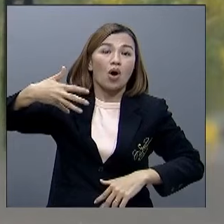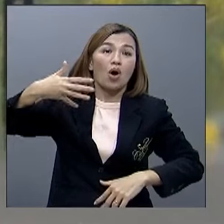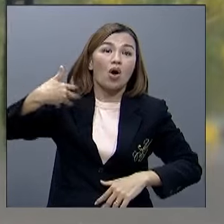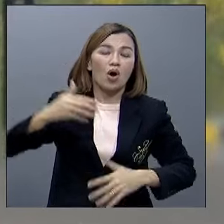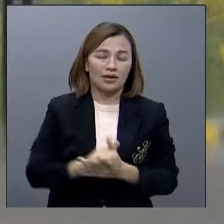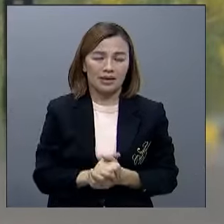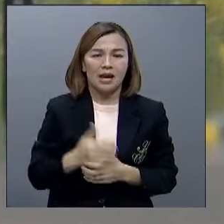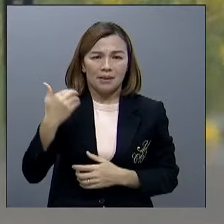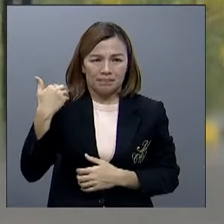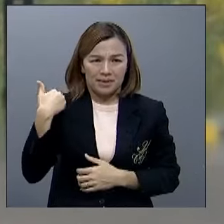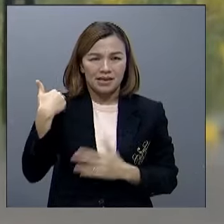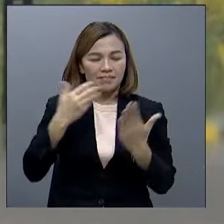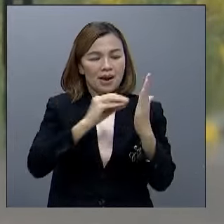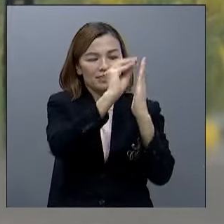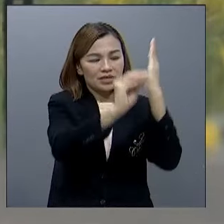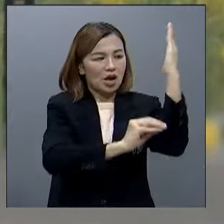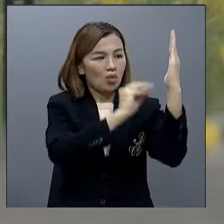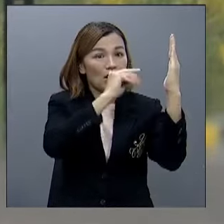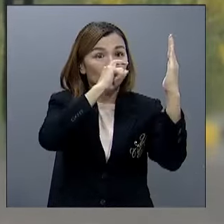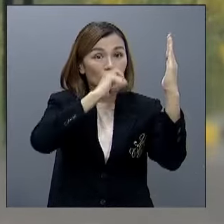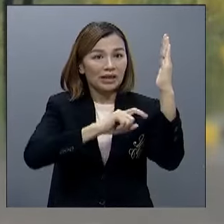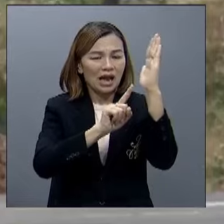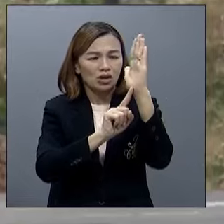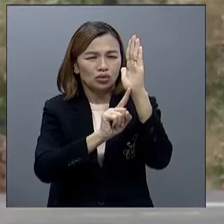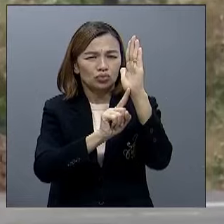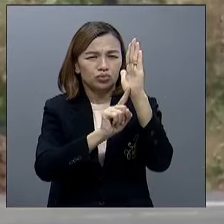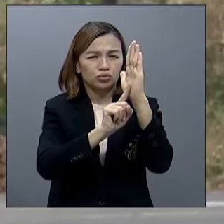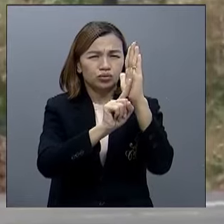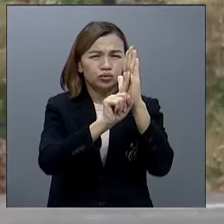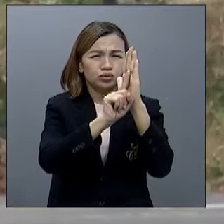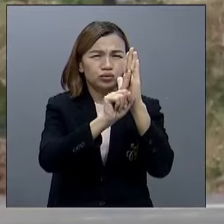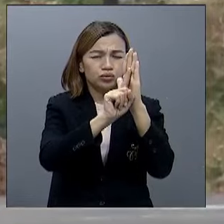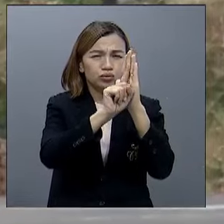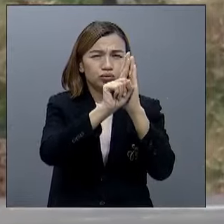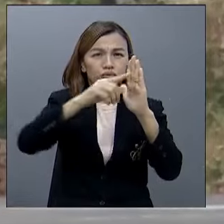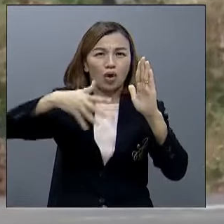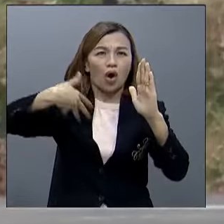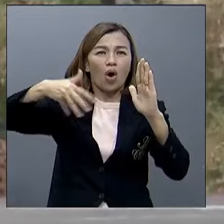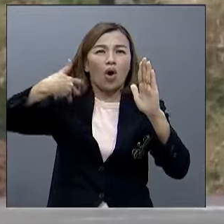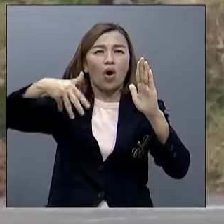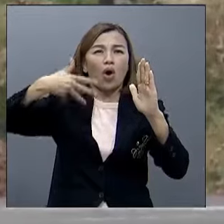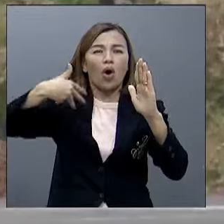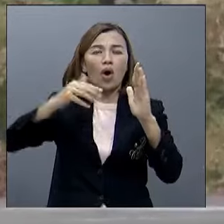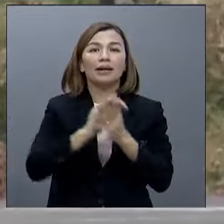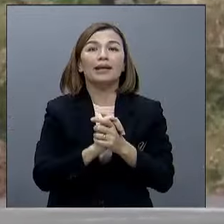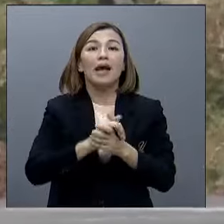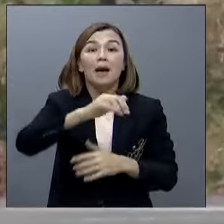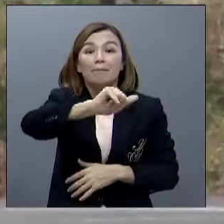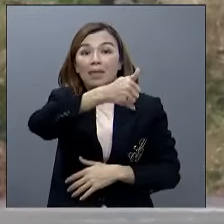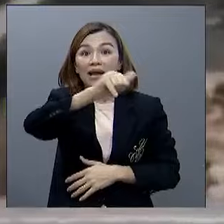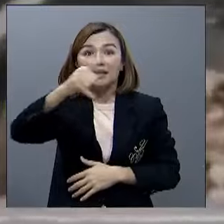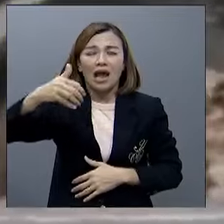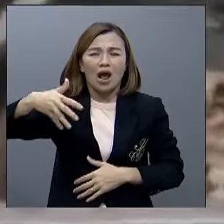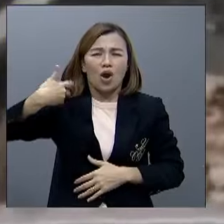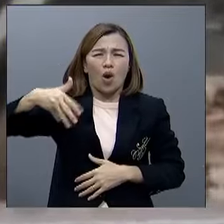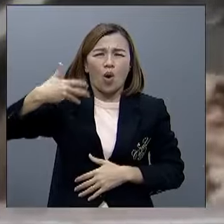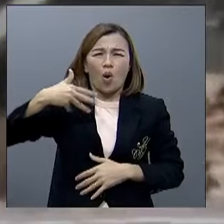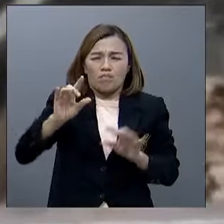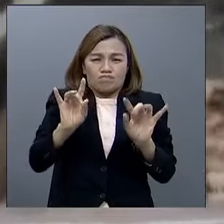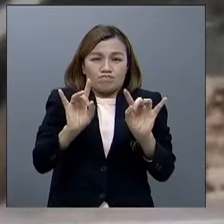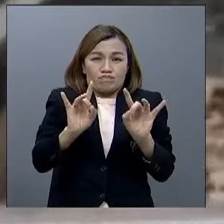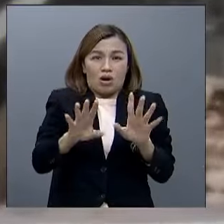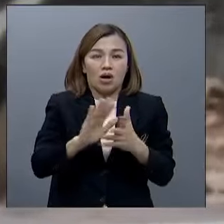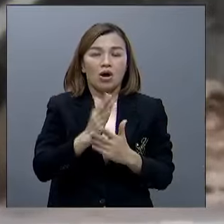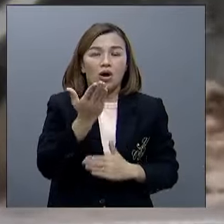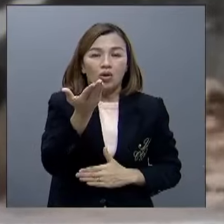างจังหวัดของไทยอาจจะมีอุณหภูมิสูงกว่าปกติโดยเฉพาะในฤดูร้อนบางแห่งอาจมีอากาศร้อนถึงร้อนจัดขอให้ประ